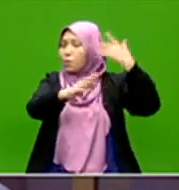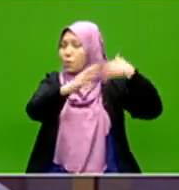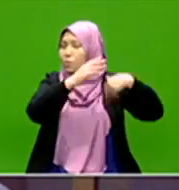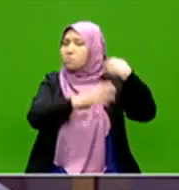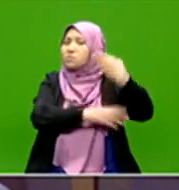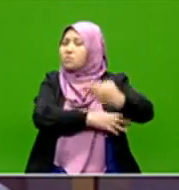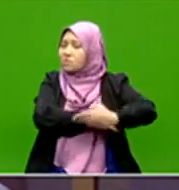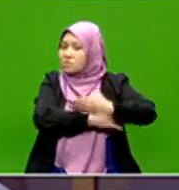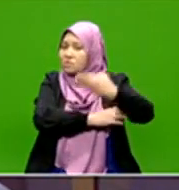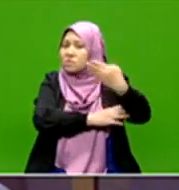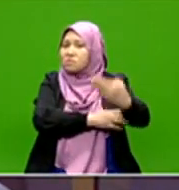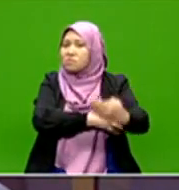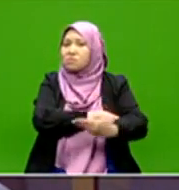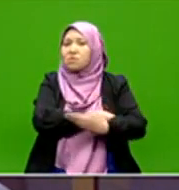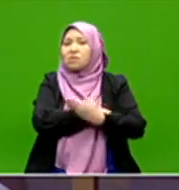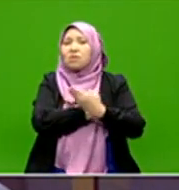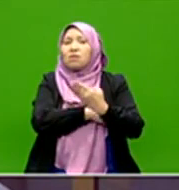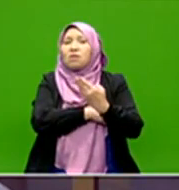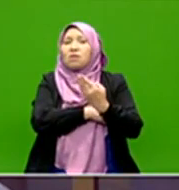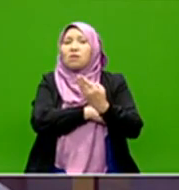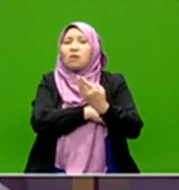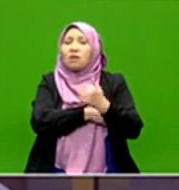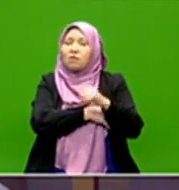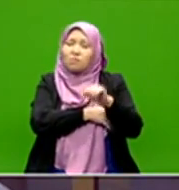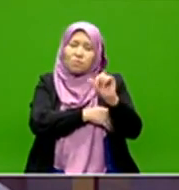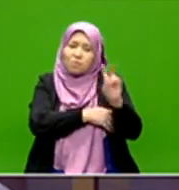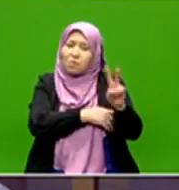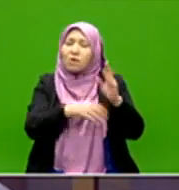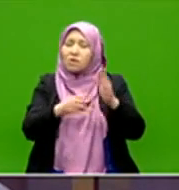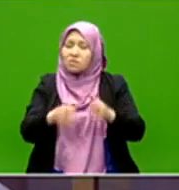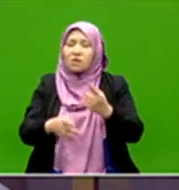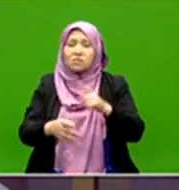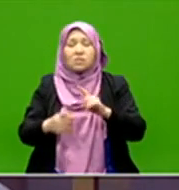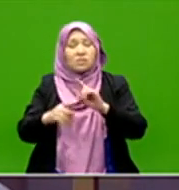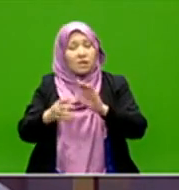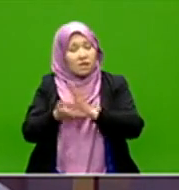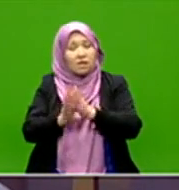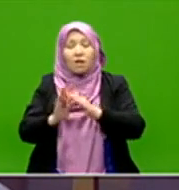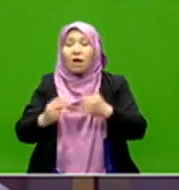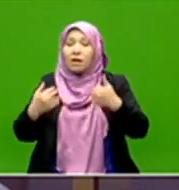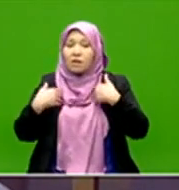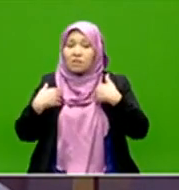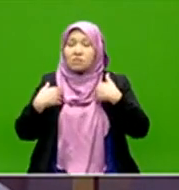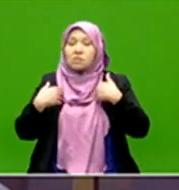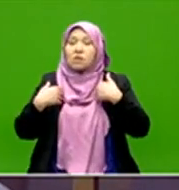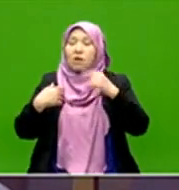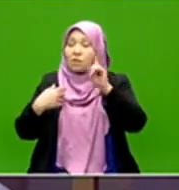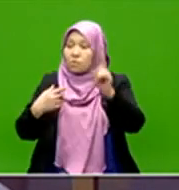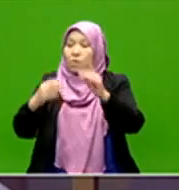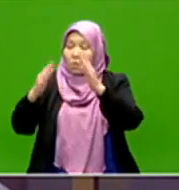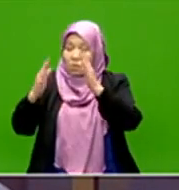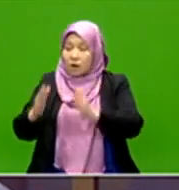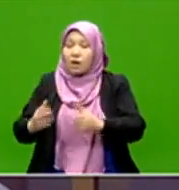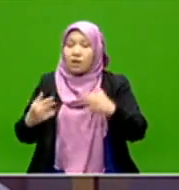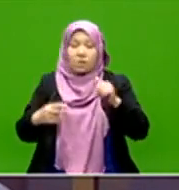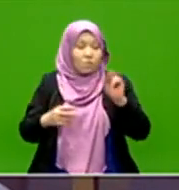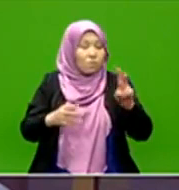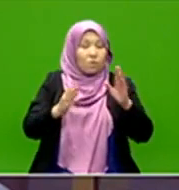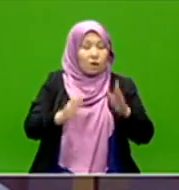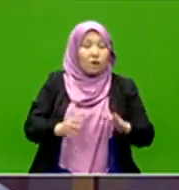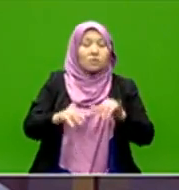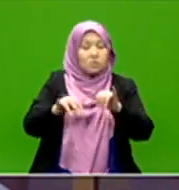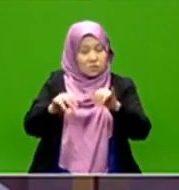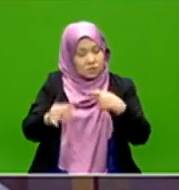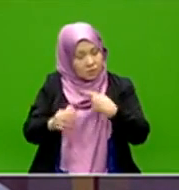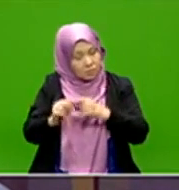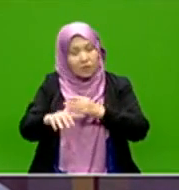sejarahnya dua orang saja. Allahu Akbar. Dua orang sahaja. Jadi kalau tuan-tuan ada kat rumah seorang atau dua orang, masih lagi Allah. Boleh kita